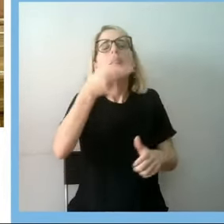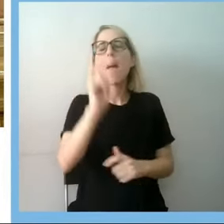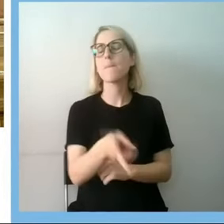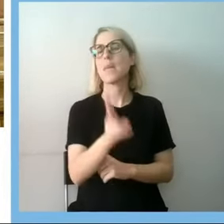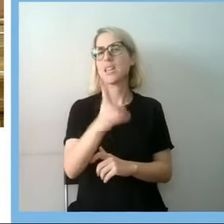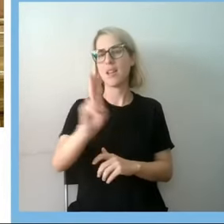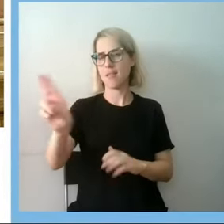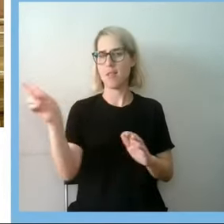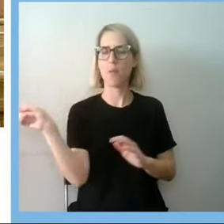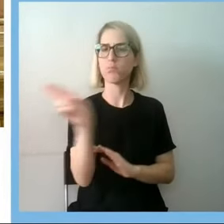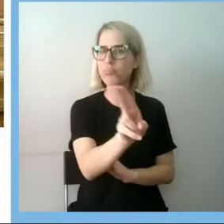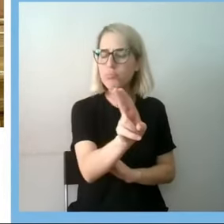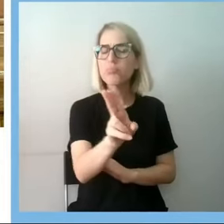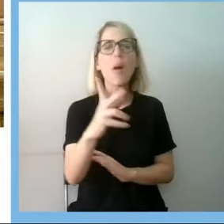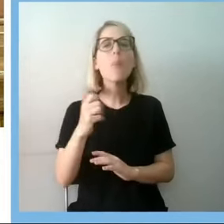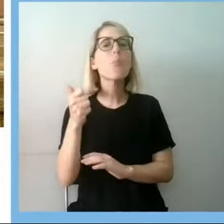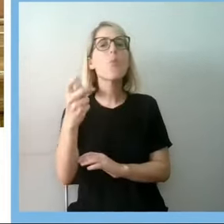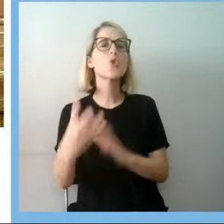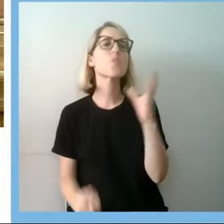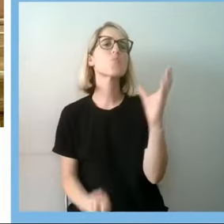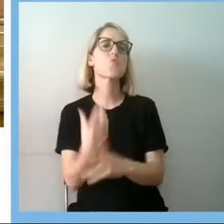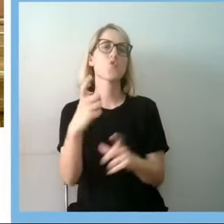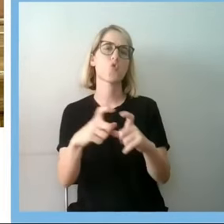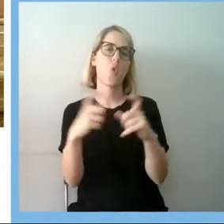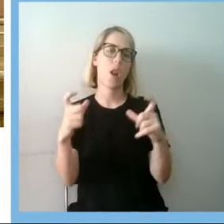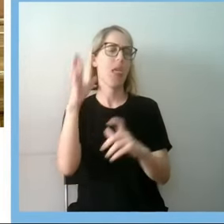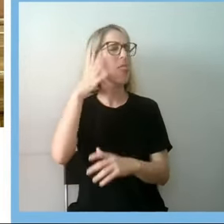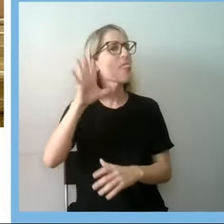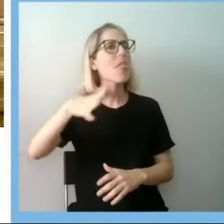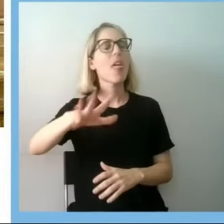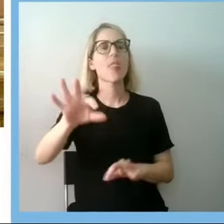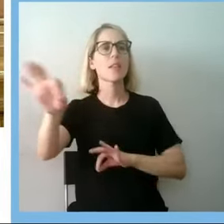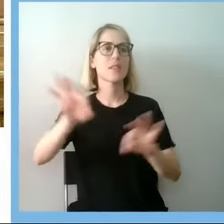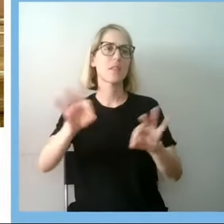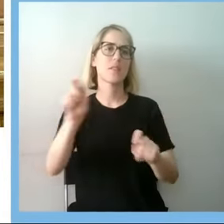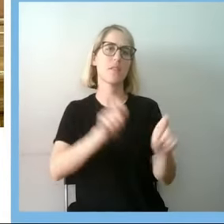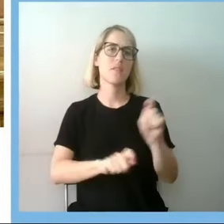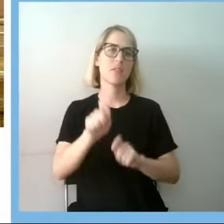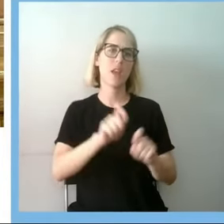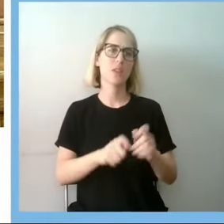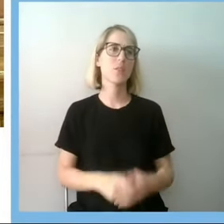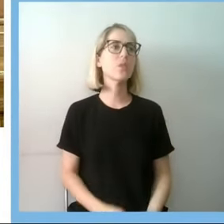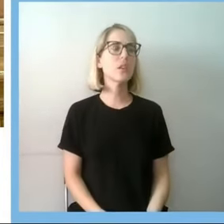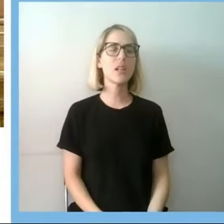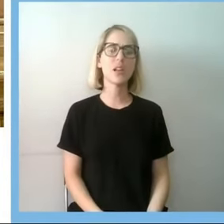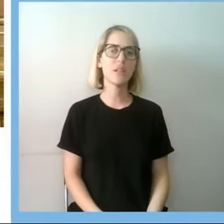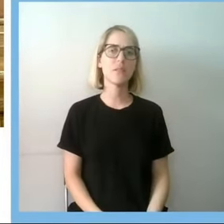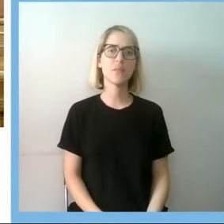χαθούν. Επειδή υπάρχει ένα ψήφισμα που ήρθε τελευταία στιγμή όσον αφορά τις